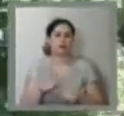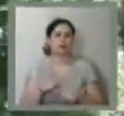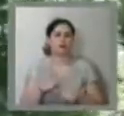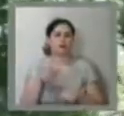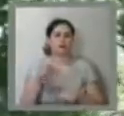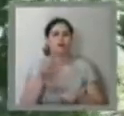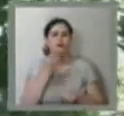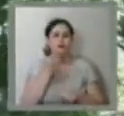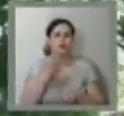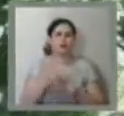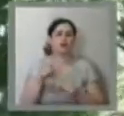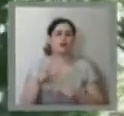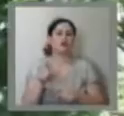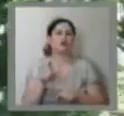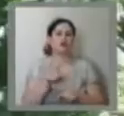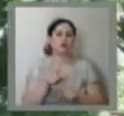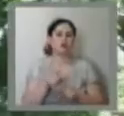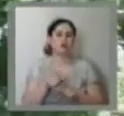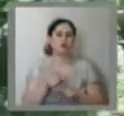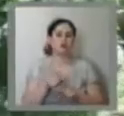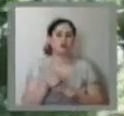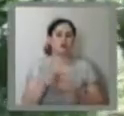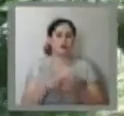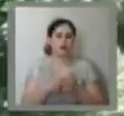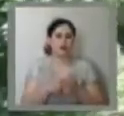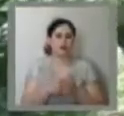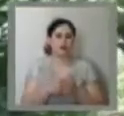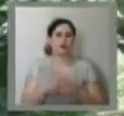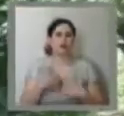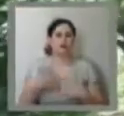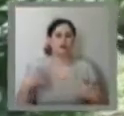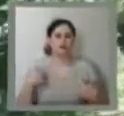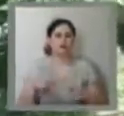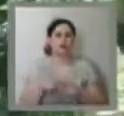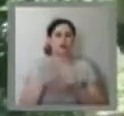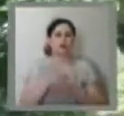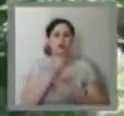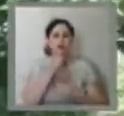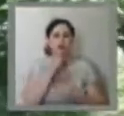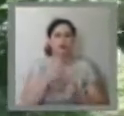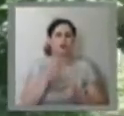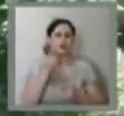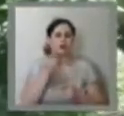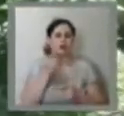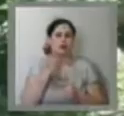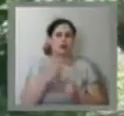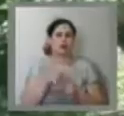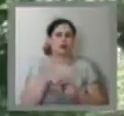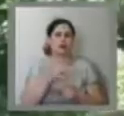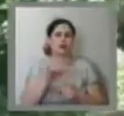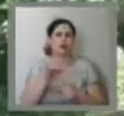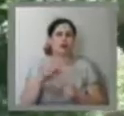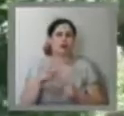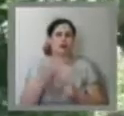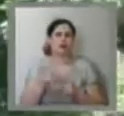для того, щоб кормова культура теж кукурузи є. Сахарна – це для людей, а кормова – це для тварин.